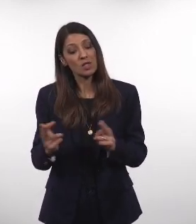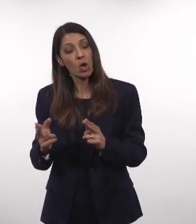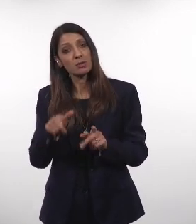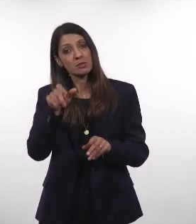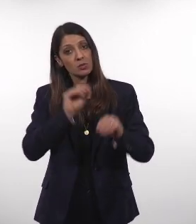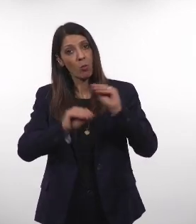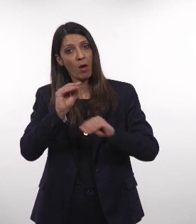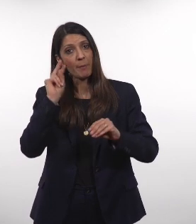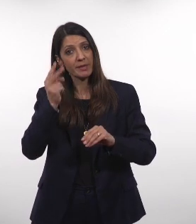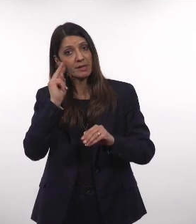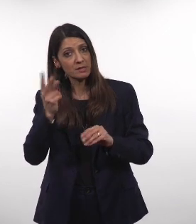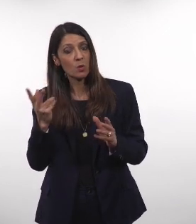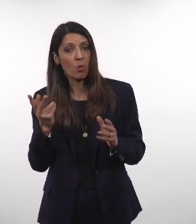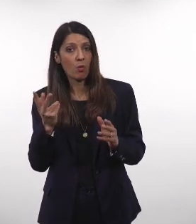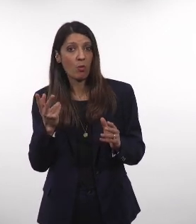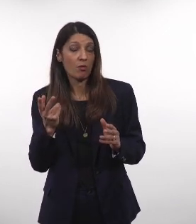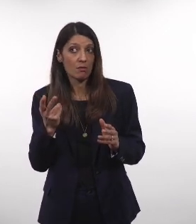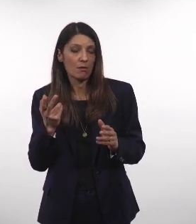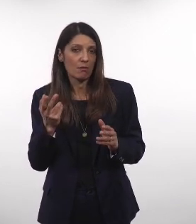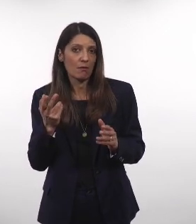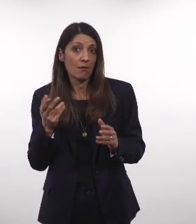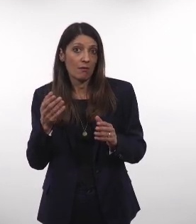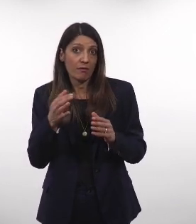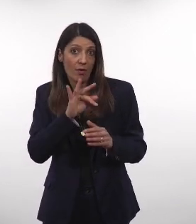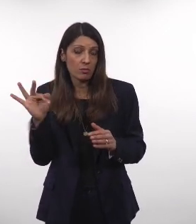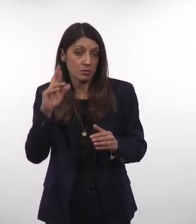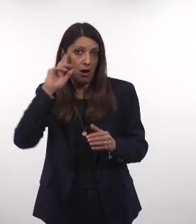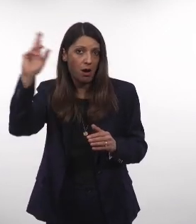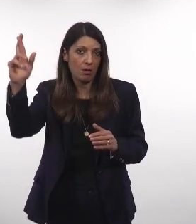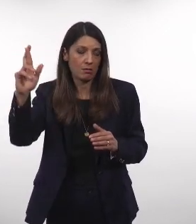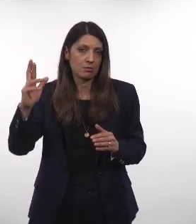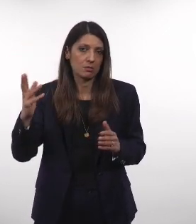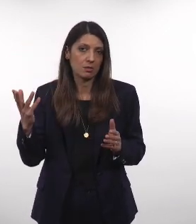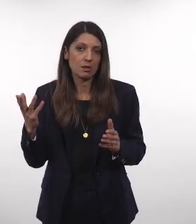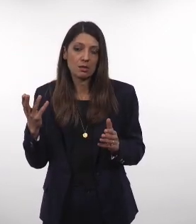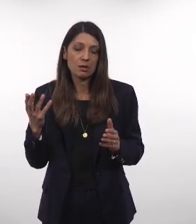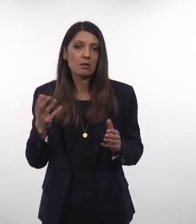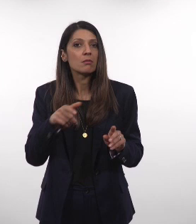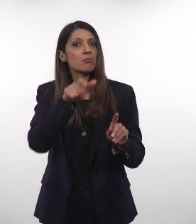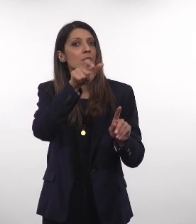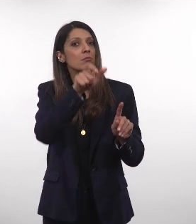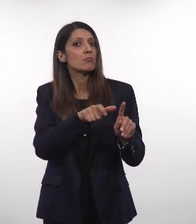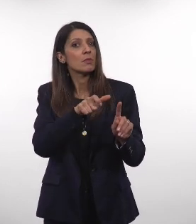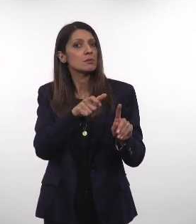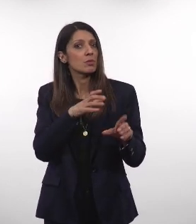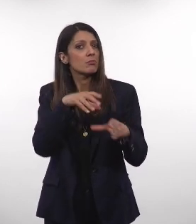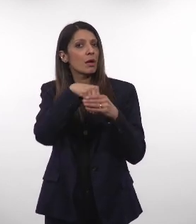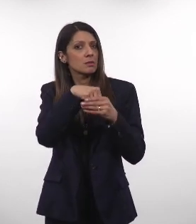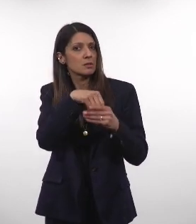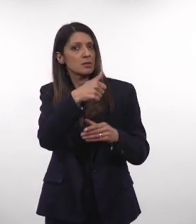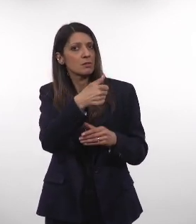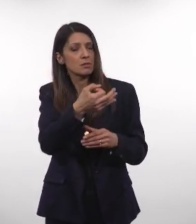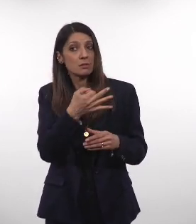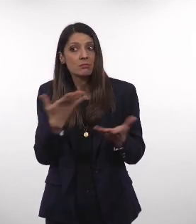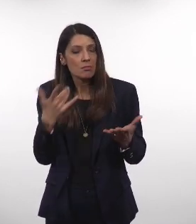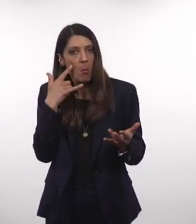soins, ça reste des rares initiatives dans notre pays et que, comme disait une des participantes à l'écrit, c'est peu